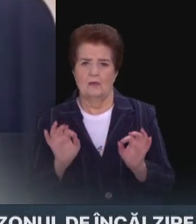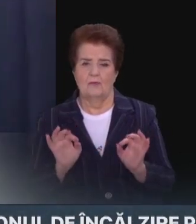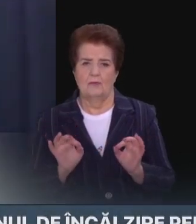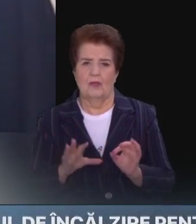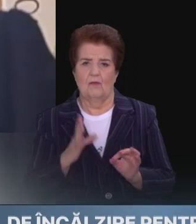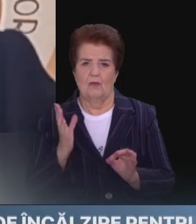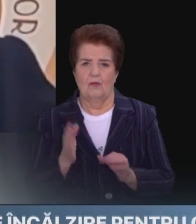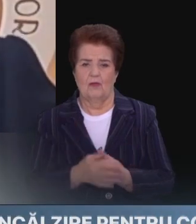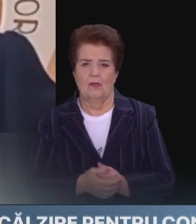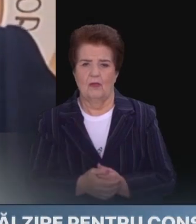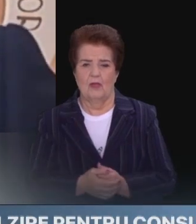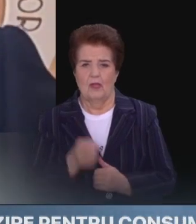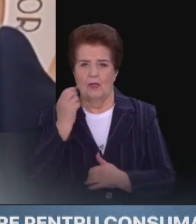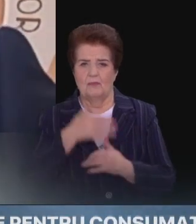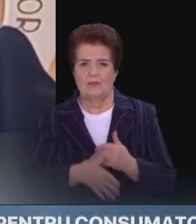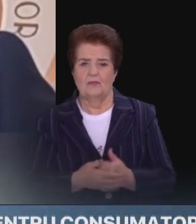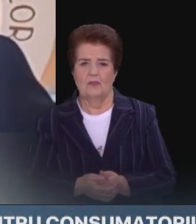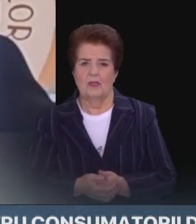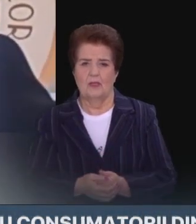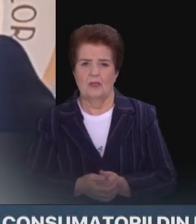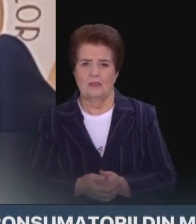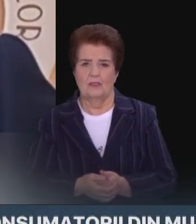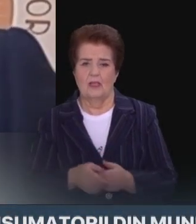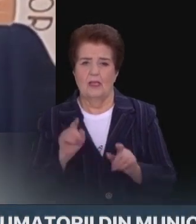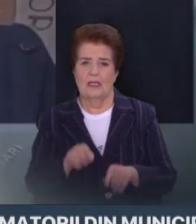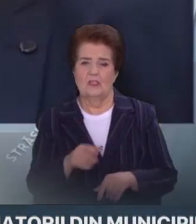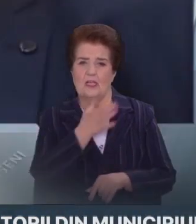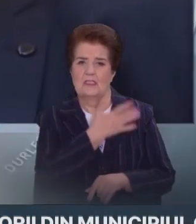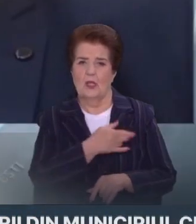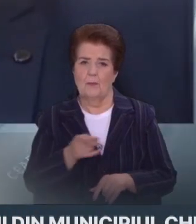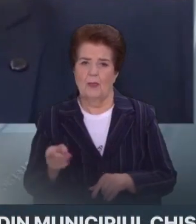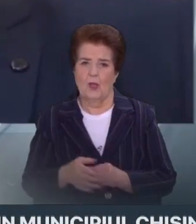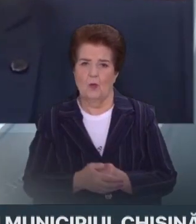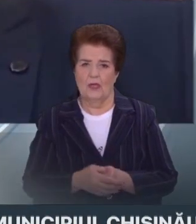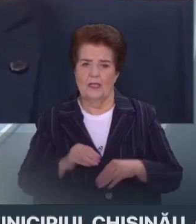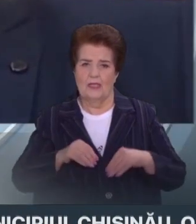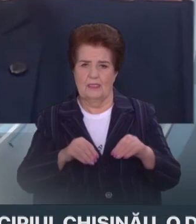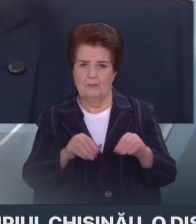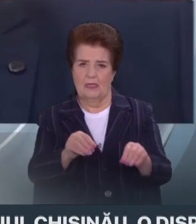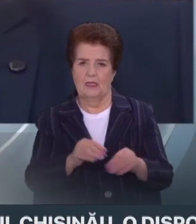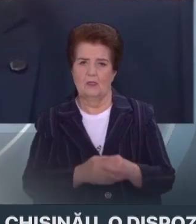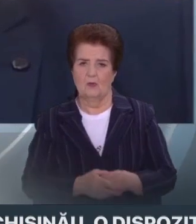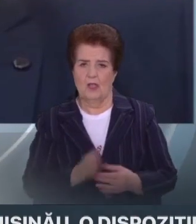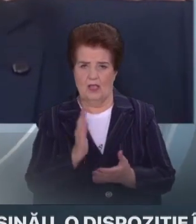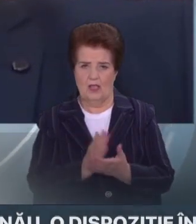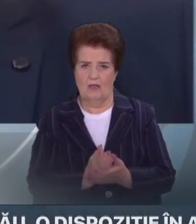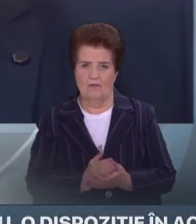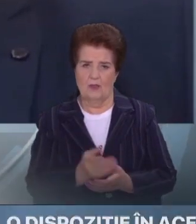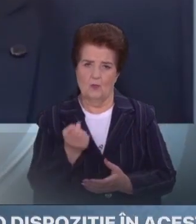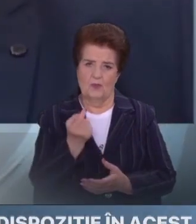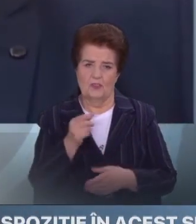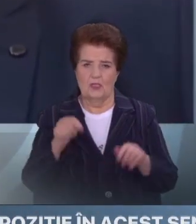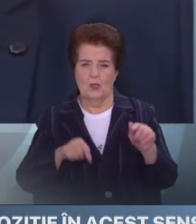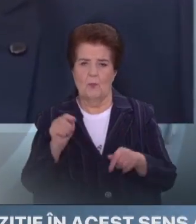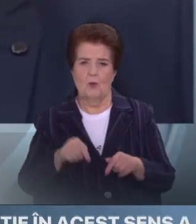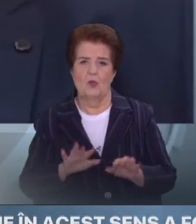biologică. Am înțeles. Domnule Mârzenco, în această perioadă a anului se fac semănături. Spuneți-ne, dacă avem o toamnă cu puține ploi, ce se